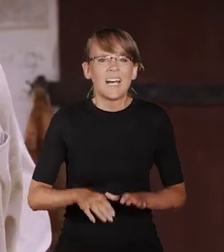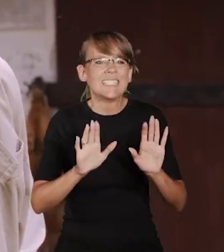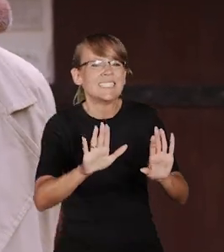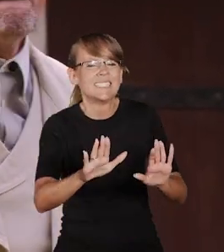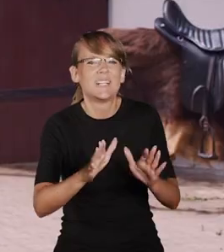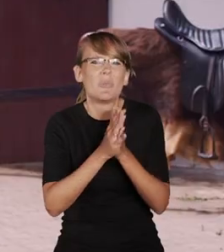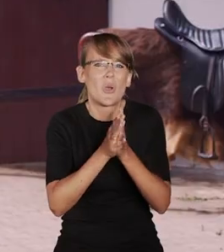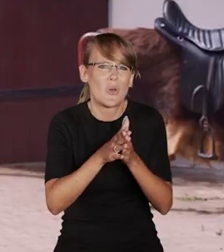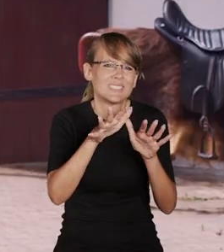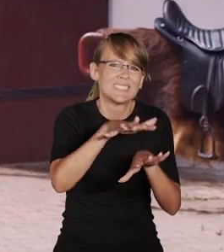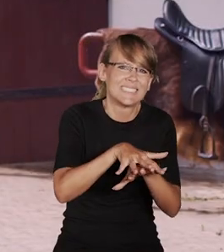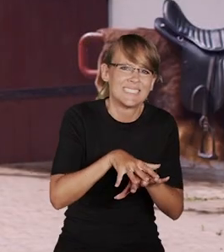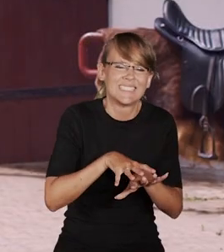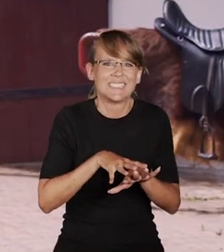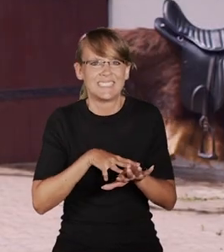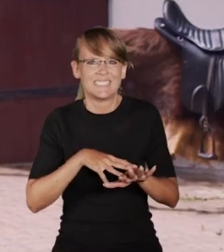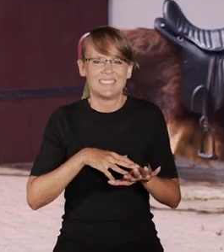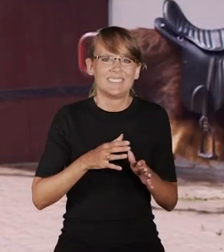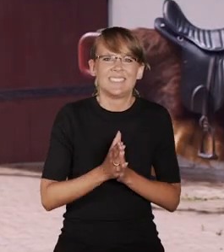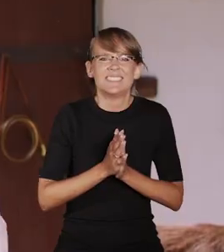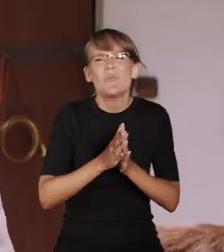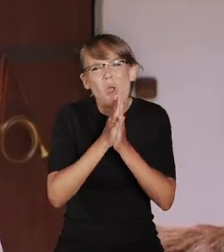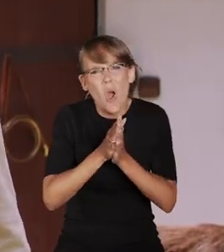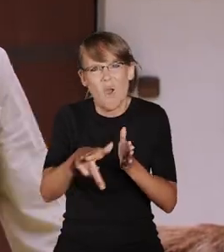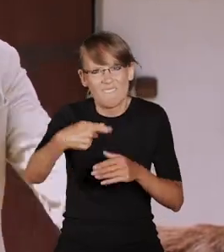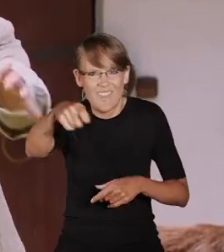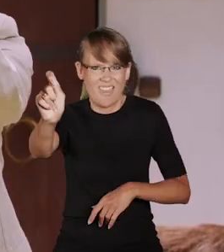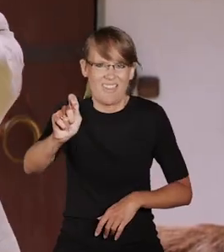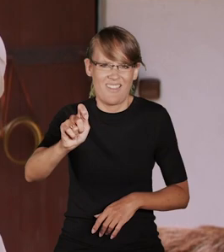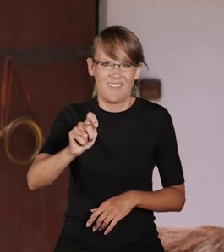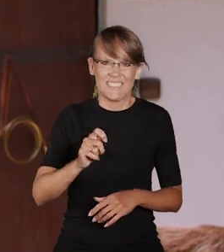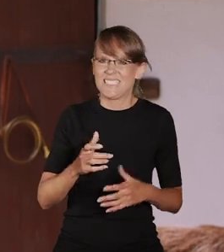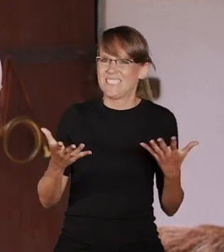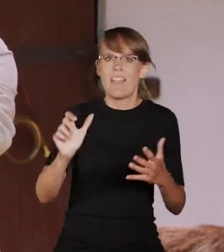Postrzelę ją! Jak kurciaka!